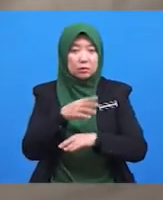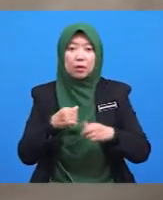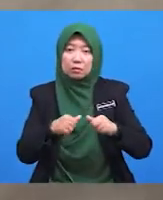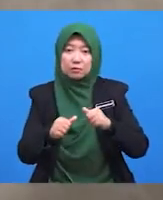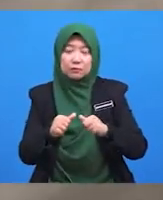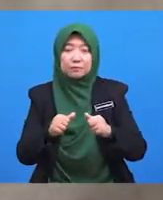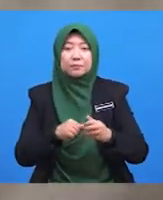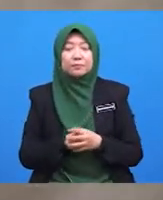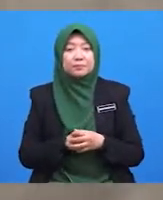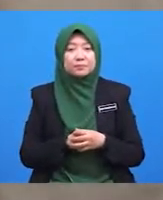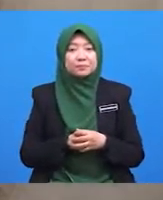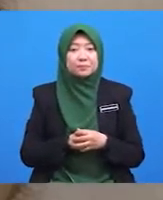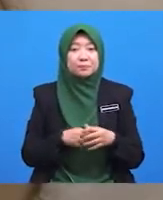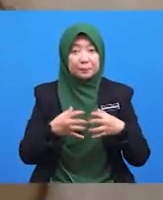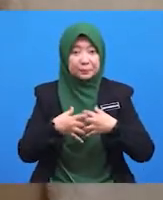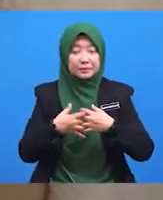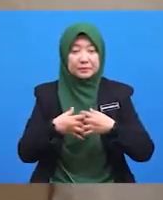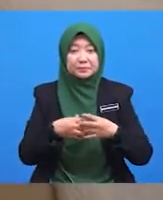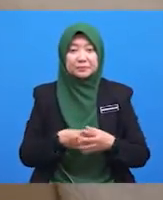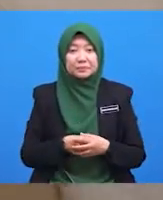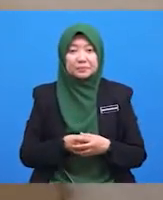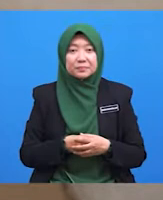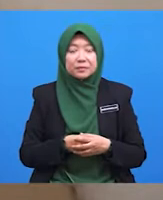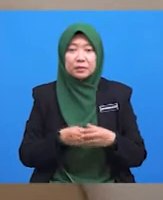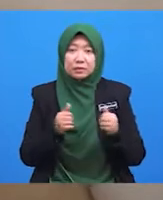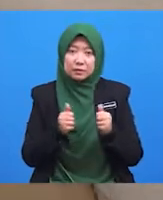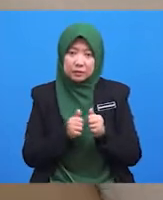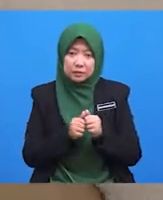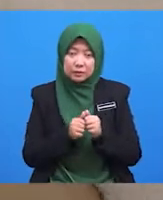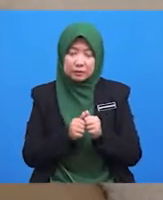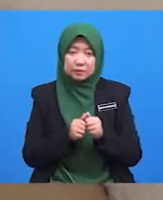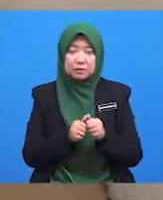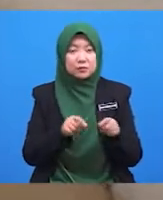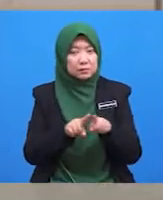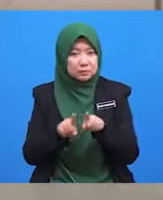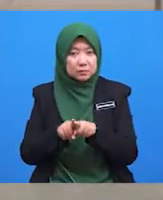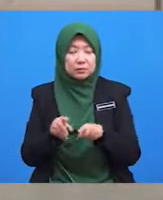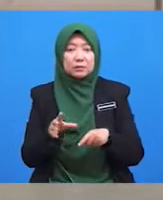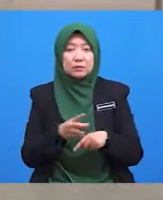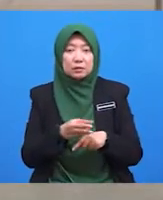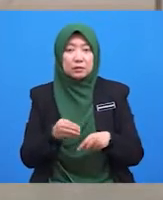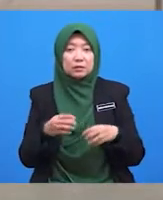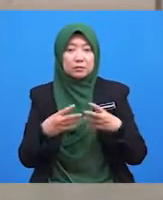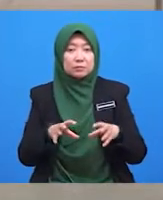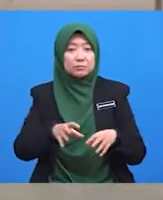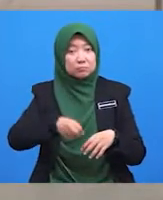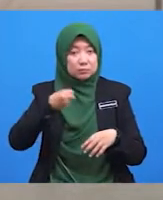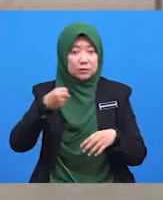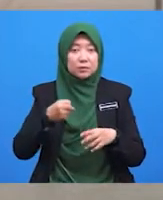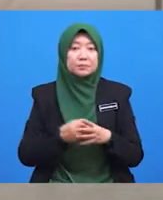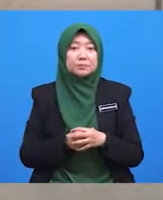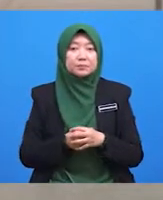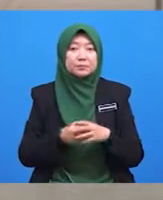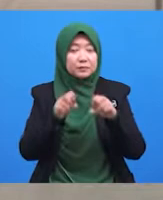aktifkan mesin vakum. Dengan gerakan sekata dan cepat, tarikan ventus ke